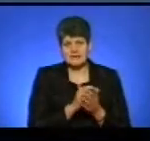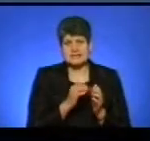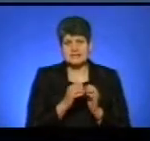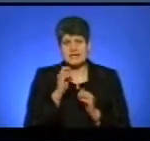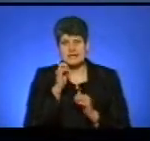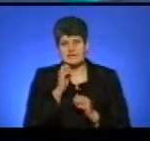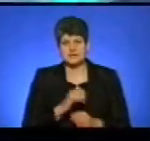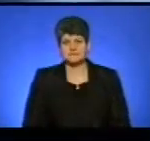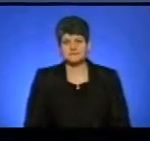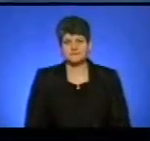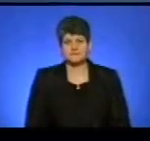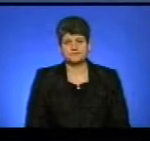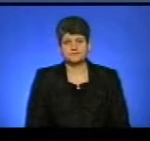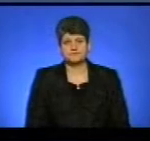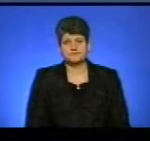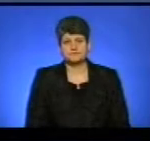вік.